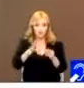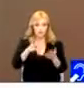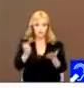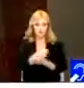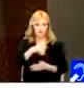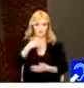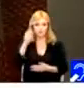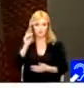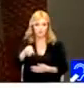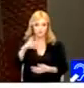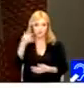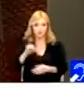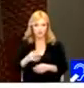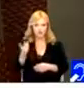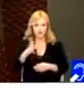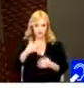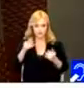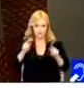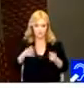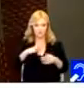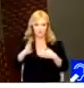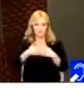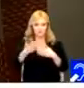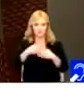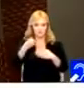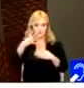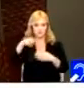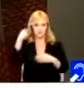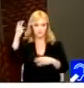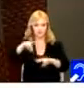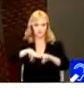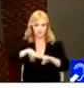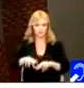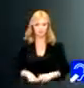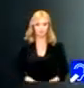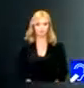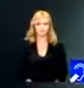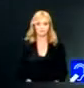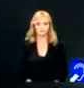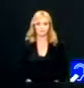lei. Cei doi sunt arestați și riscă acum până la 15 ani de închisoare.